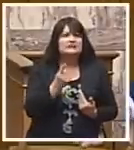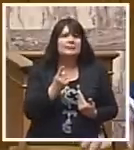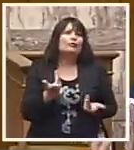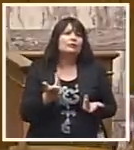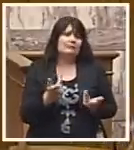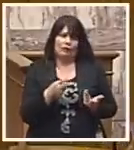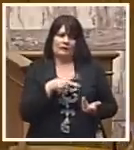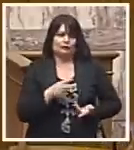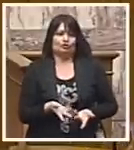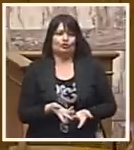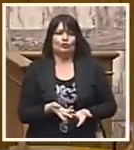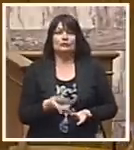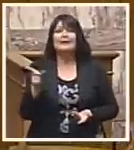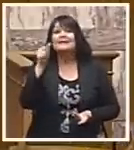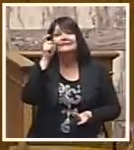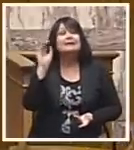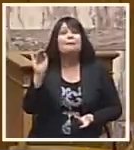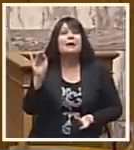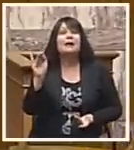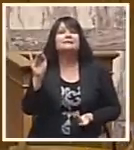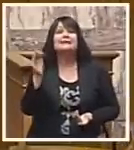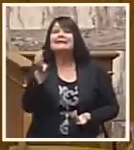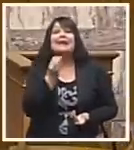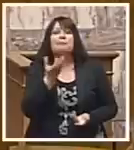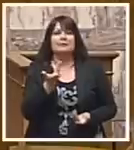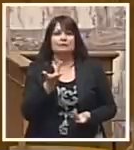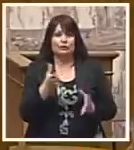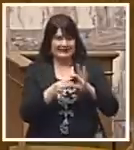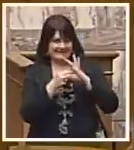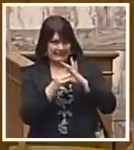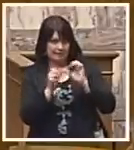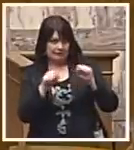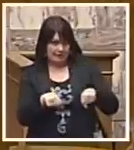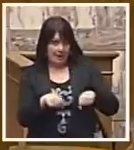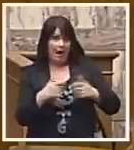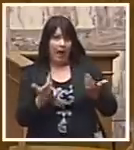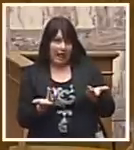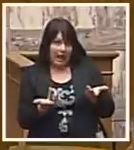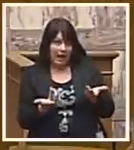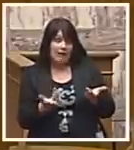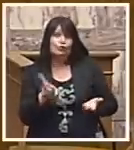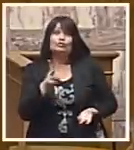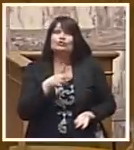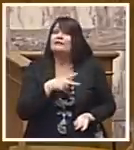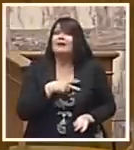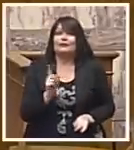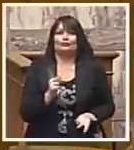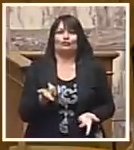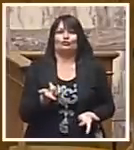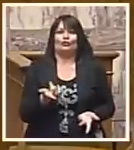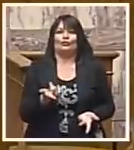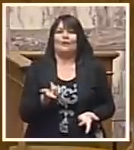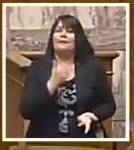συνεργασία. Δηλαδή βάλατε όρο για τη συνεργασία, κάτι που ξέρετε ότι και δεν είναι σωστό και ανέφικτο